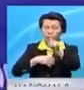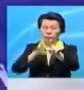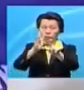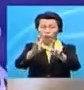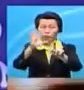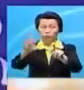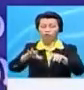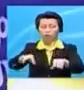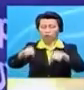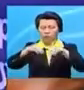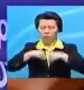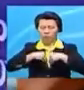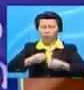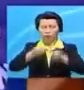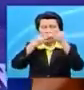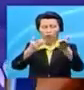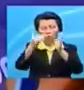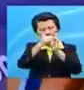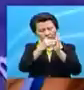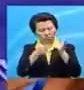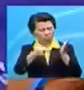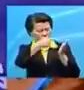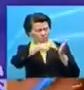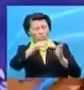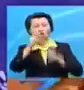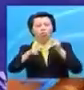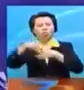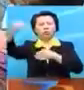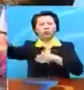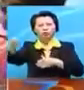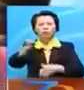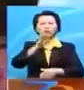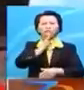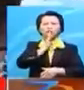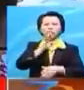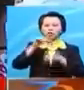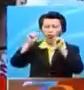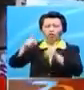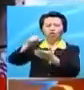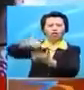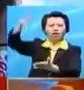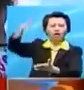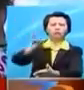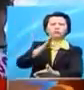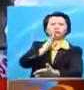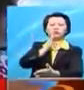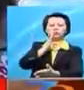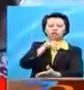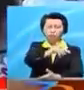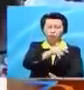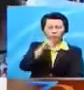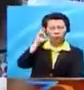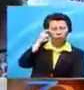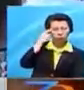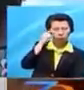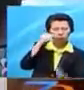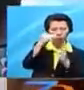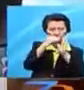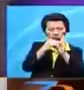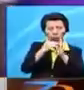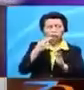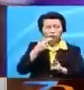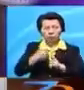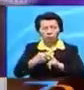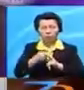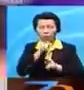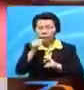175 penerima yang diumumkan, majoritinya orang luar dan berkemampuan. Mereka juga sangsi kerana senarai nama penerima